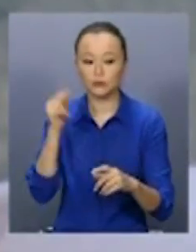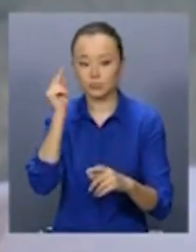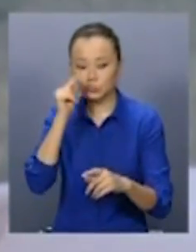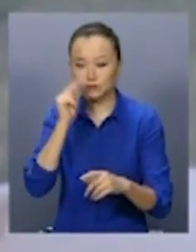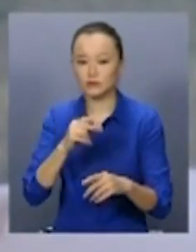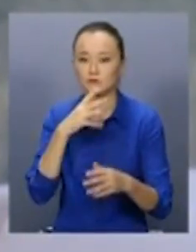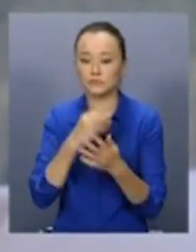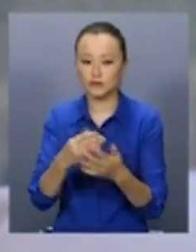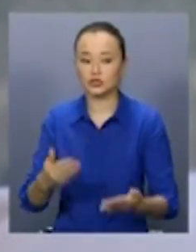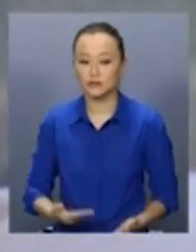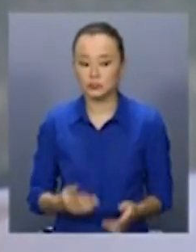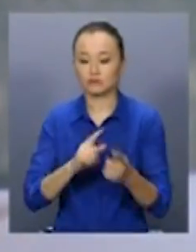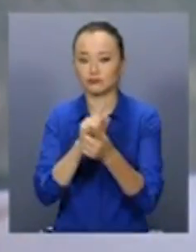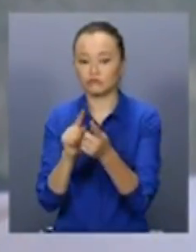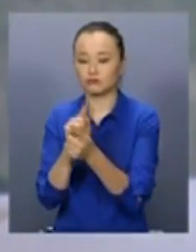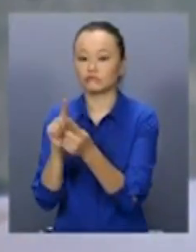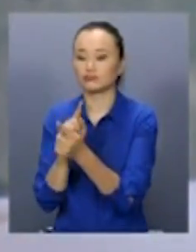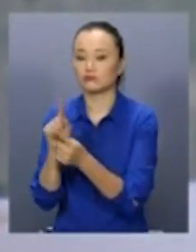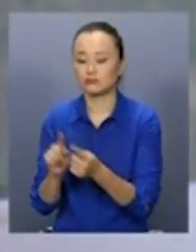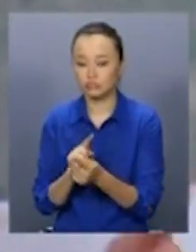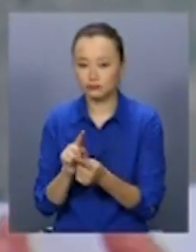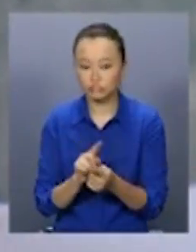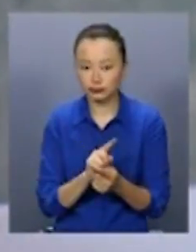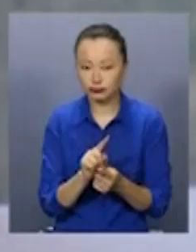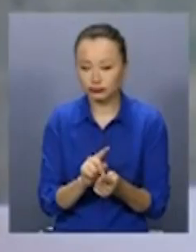өміріндегі бір түбегейлі өзгерістерді олар жаңағы соған